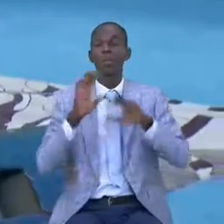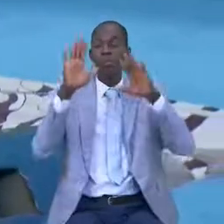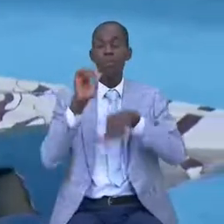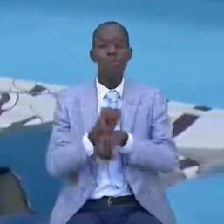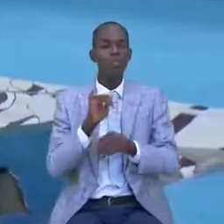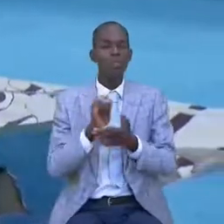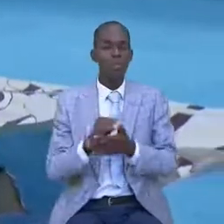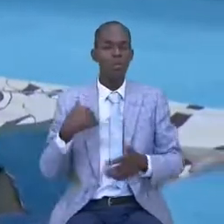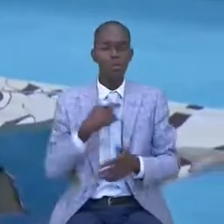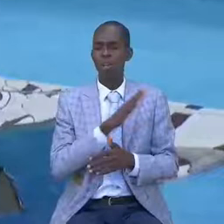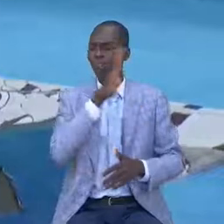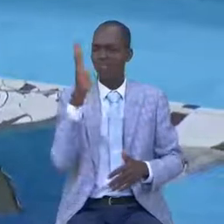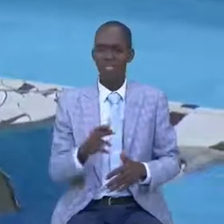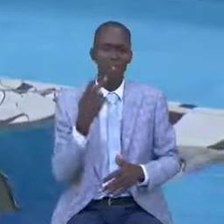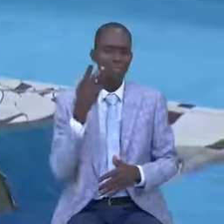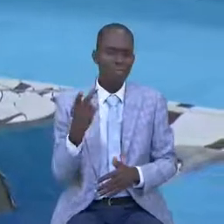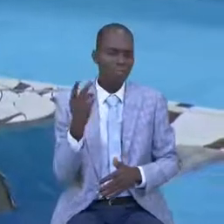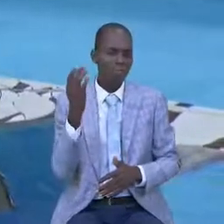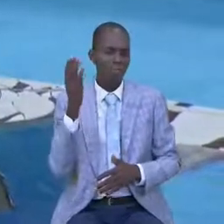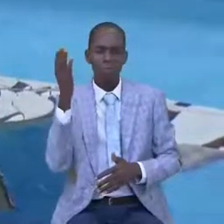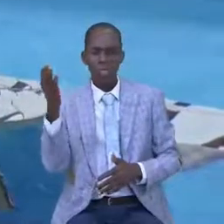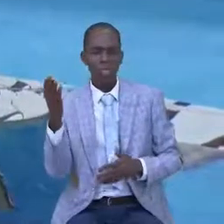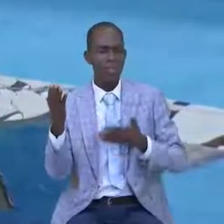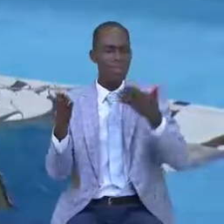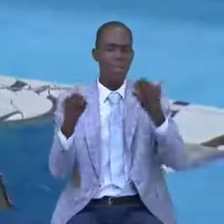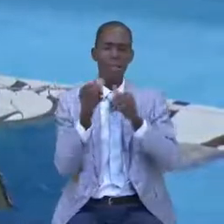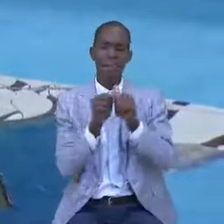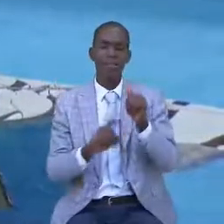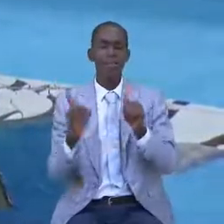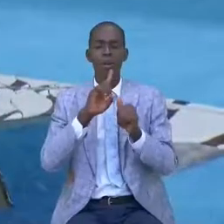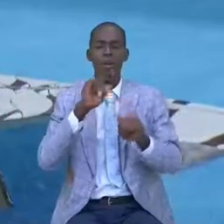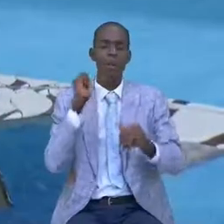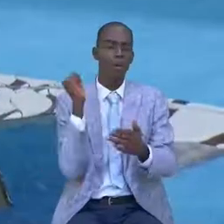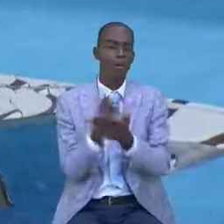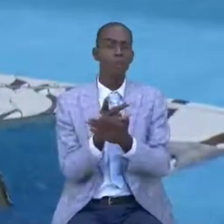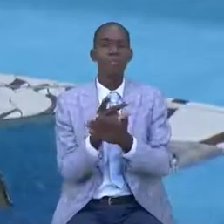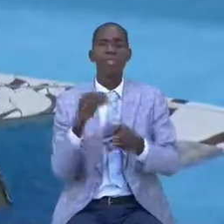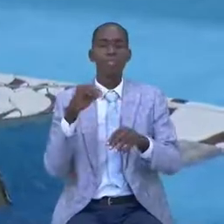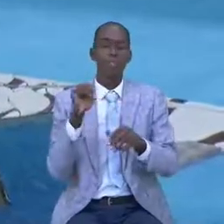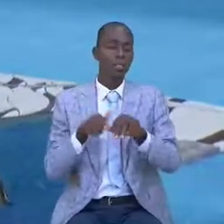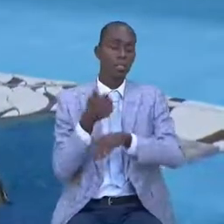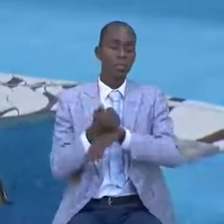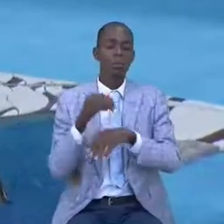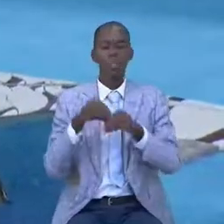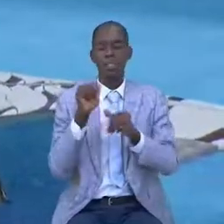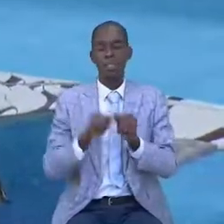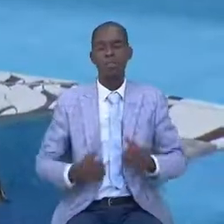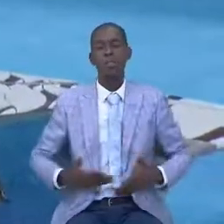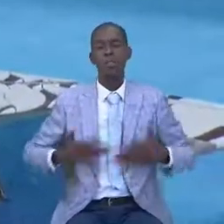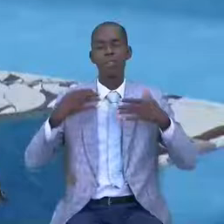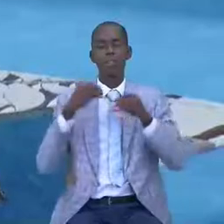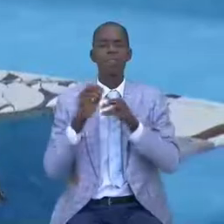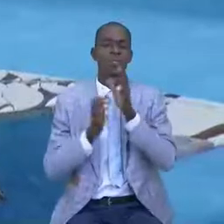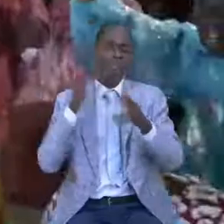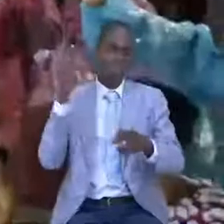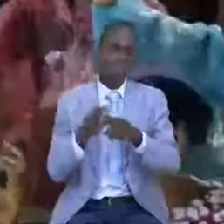De miracles sans précédent, de miracles jamais vus ici, là-bas, partout sur la